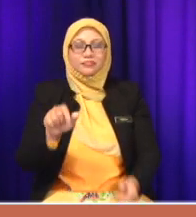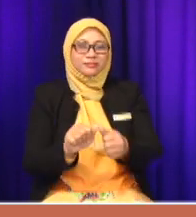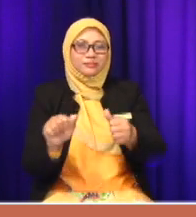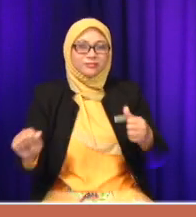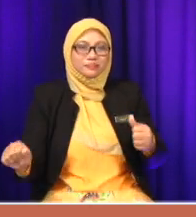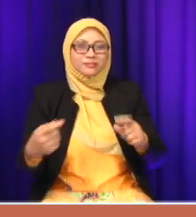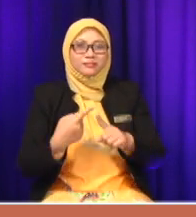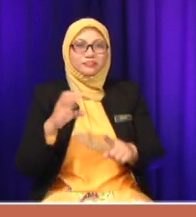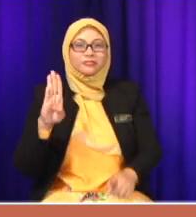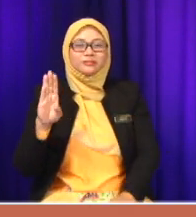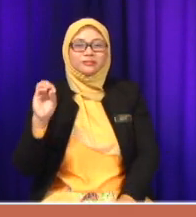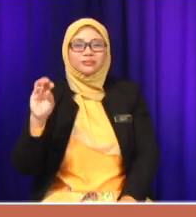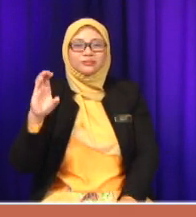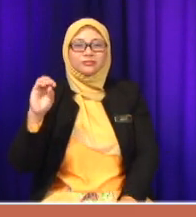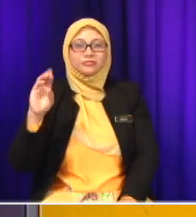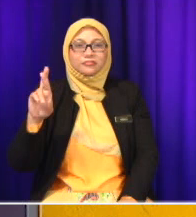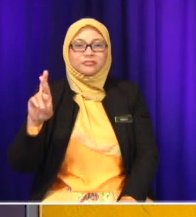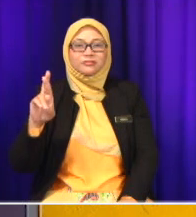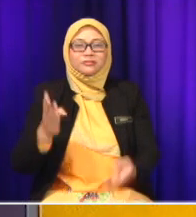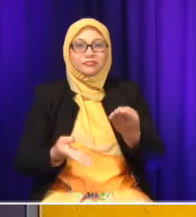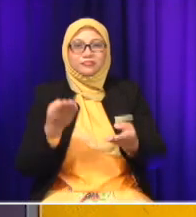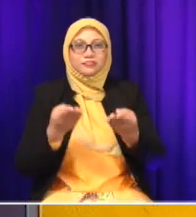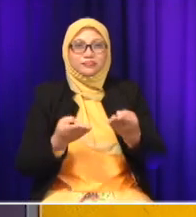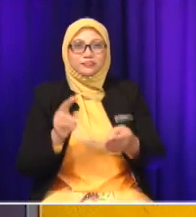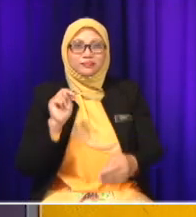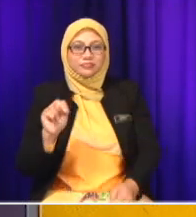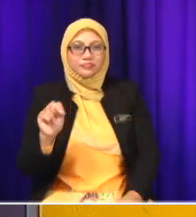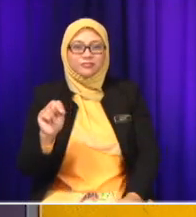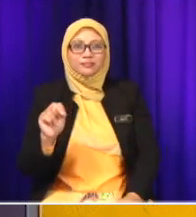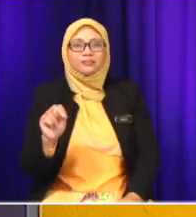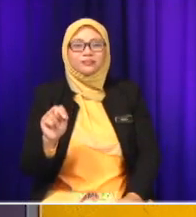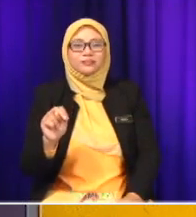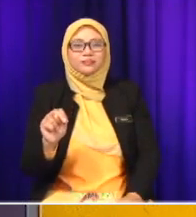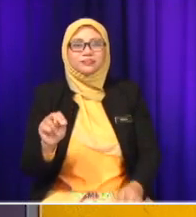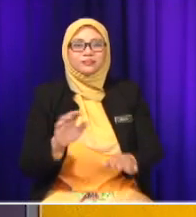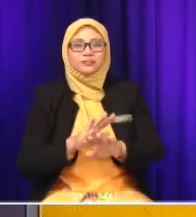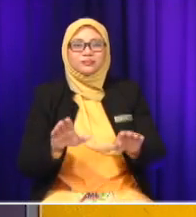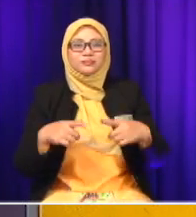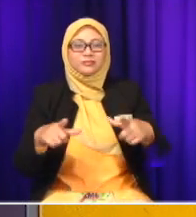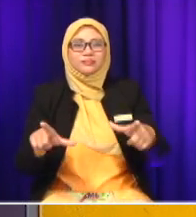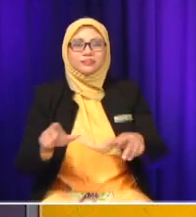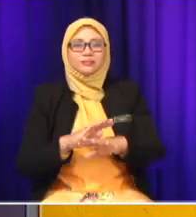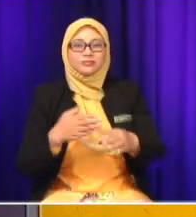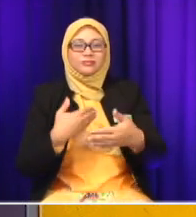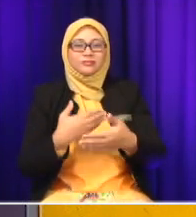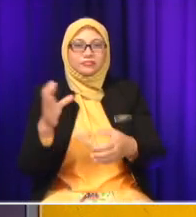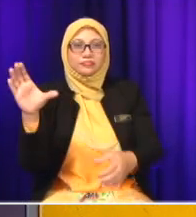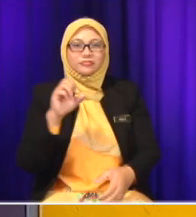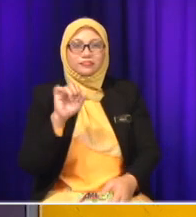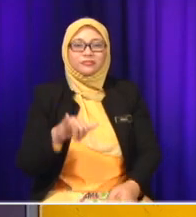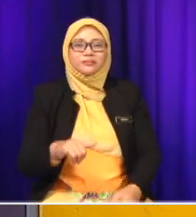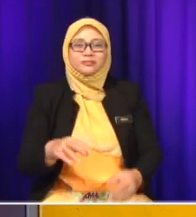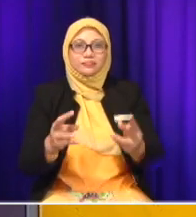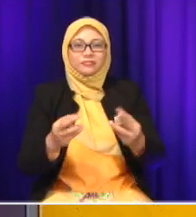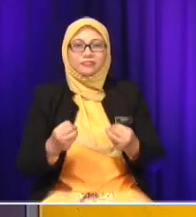kebocoran pada injap kemungkinan prestasi pada Enjin juga tak capai spesifikasi yang sepatutnya baik yang keenam